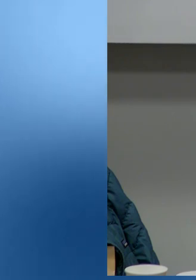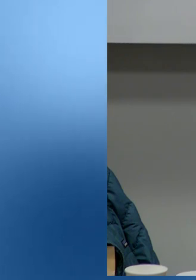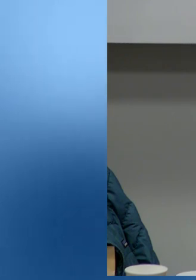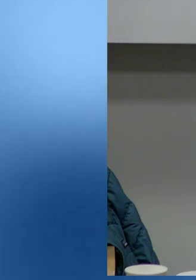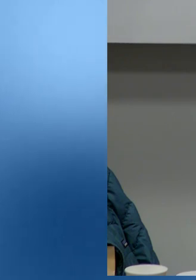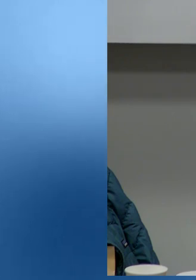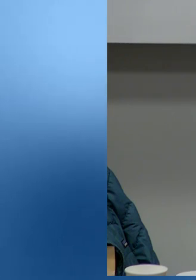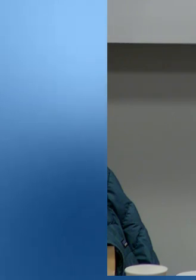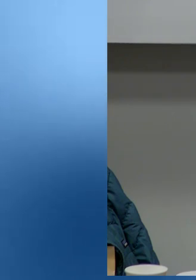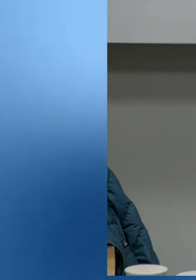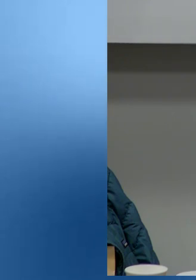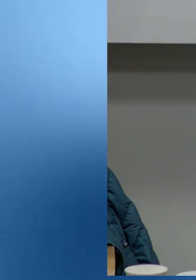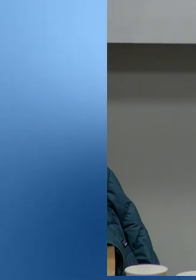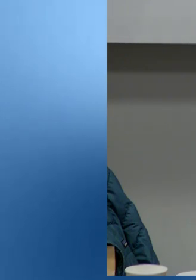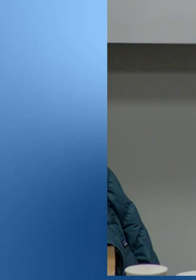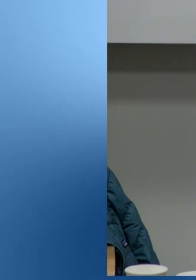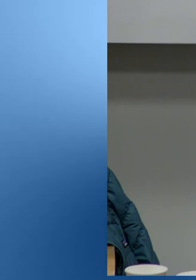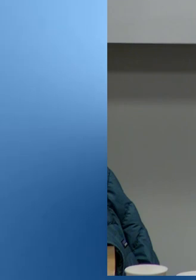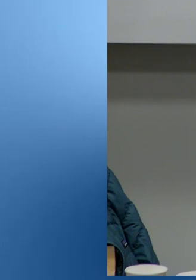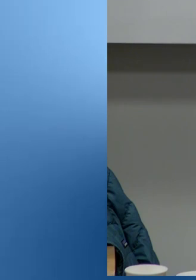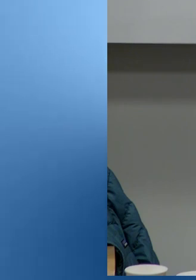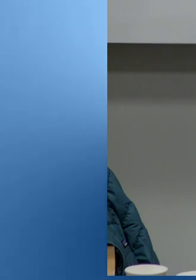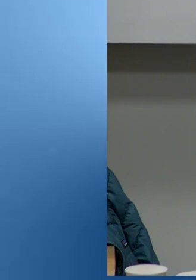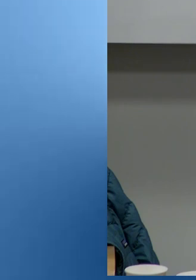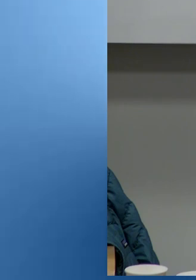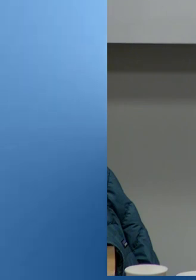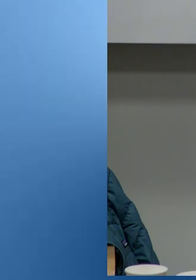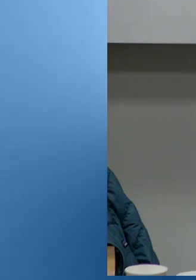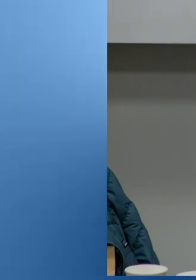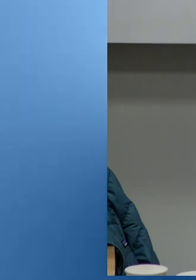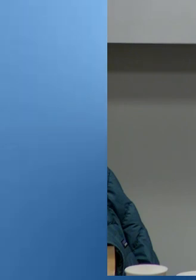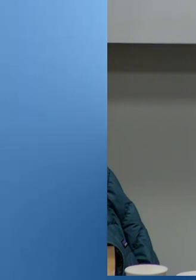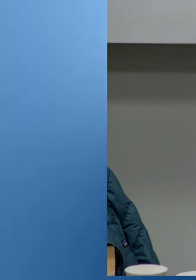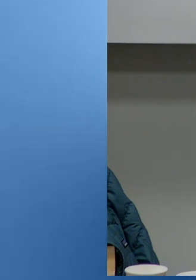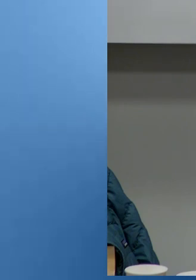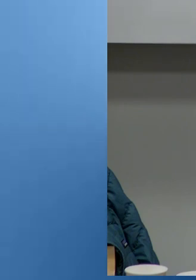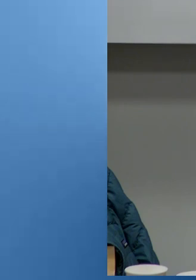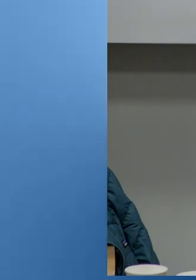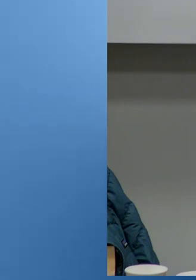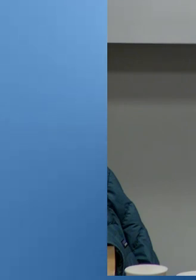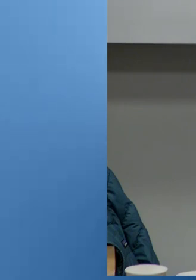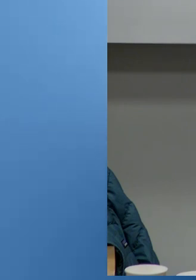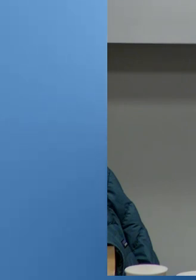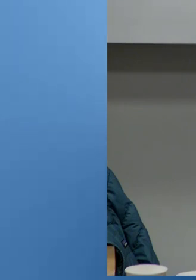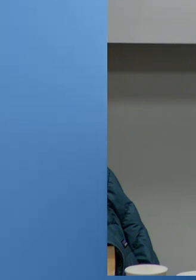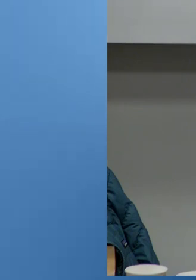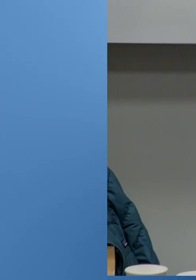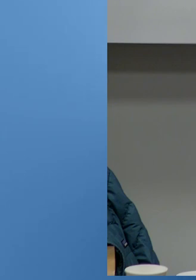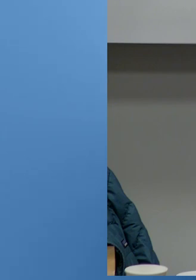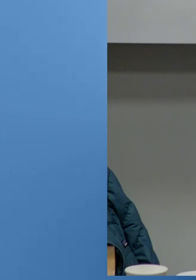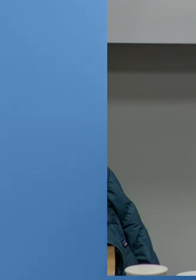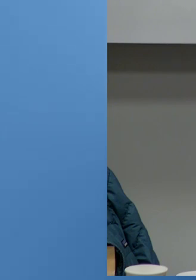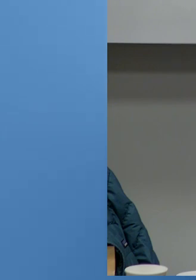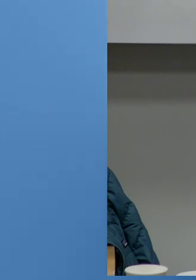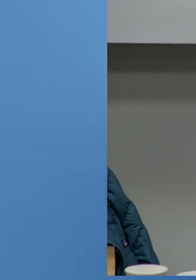en dehors en fait du conseil municipal ça n'est pas possible d'interrompre un conseil municipal devant des situations quelles qu'elles soi et Dieu sait si de nombreux